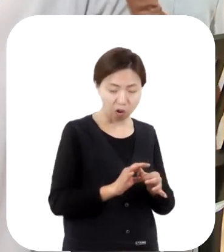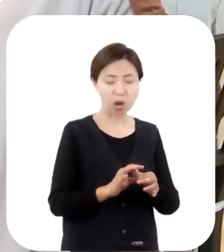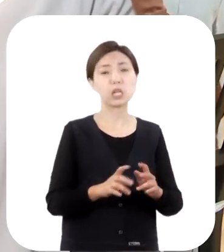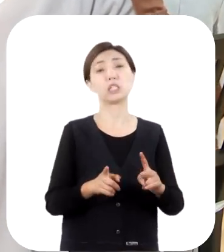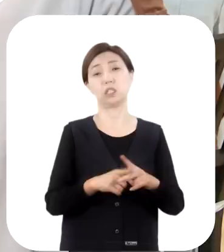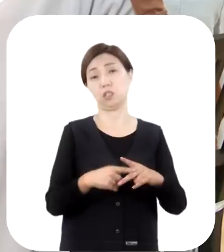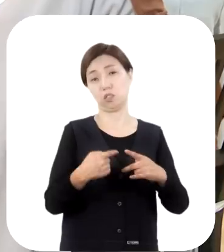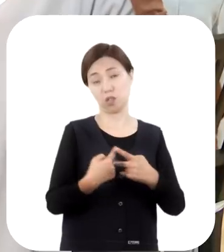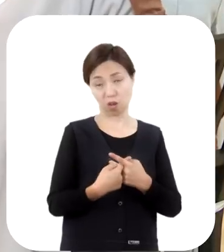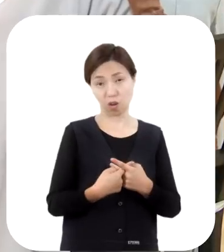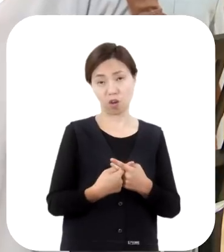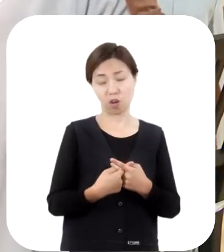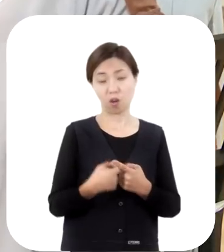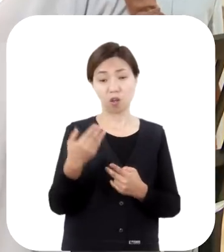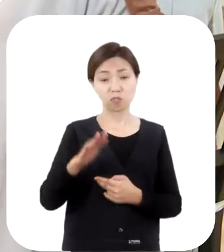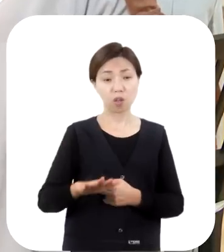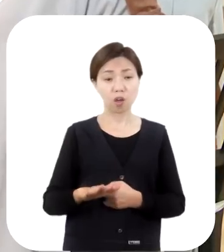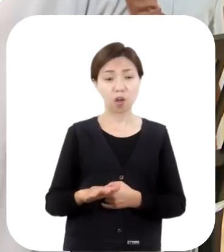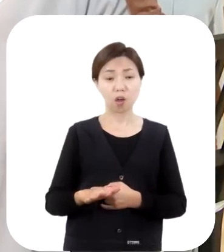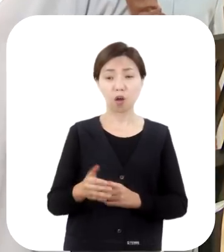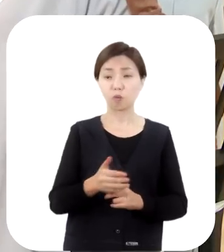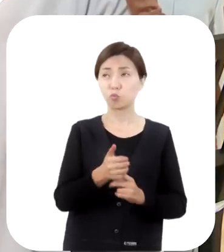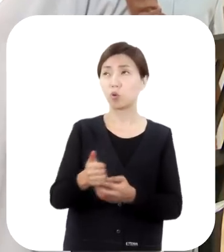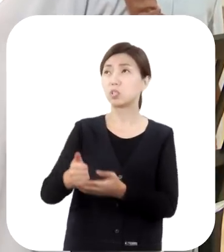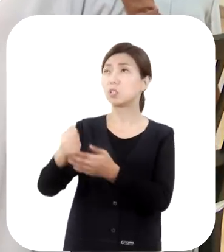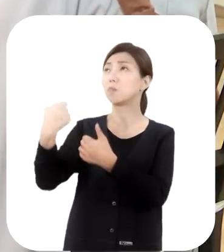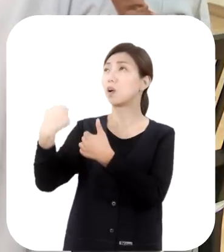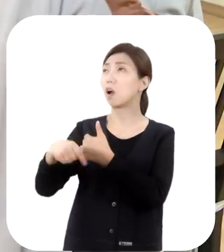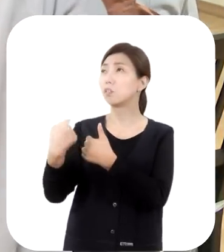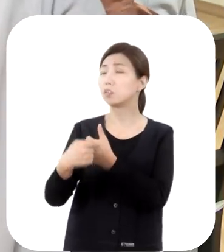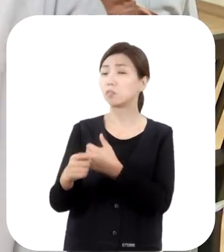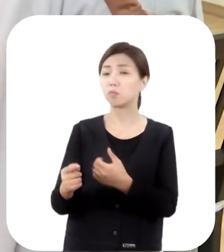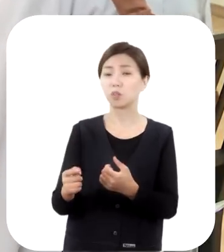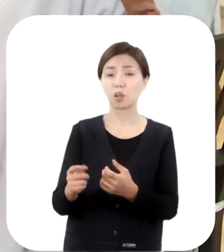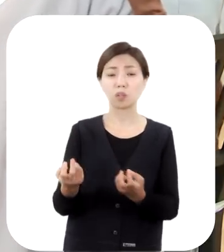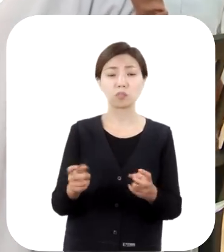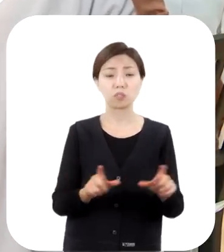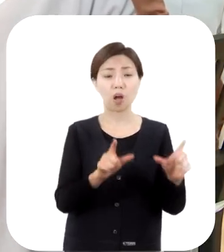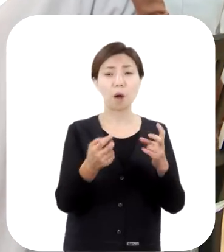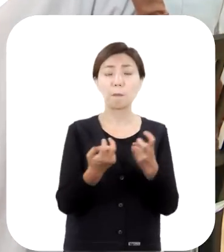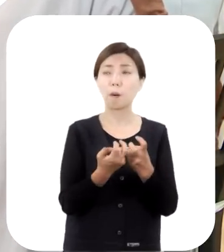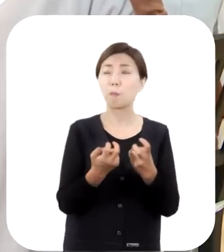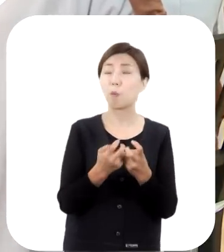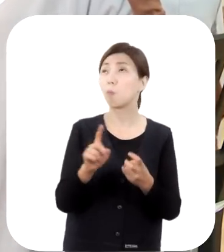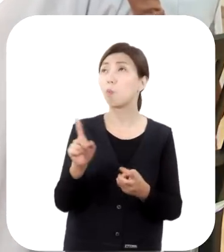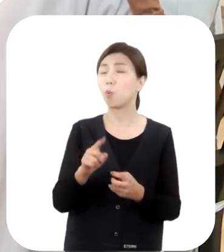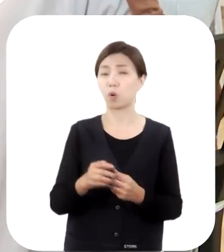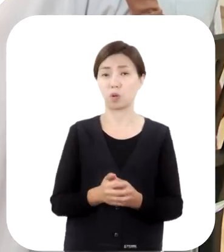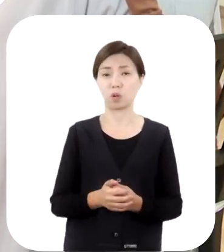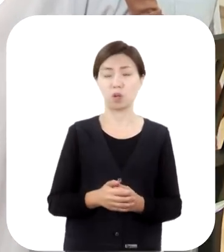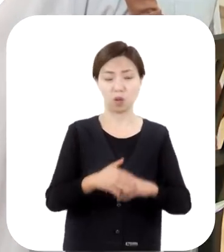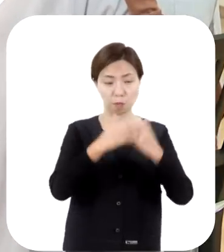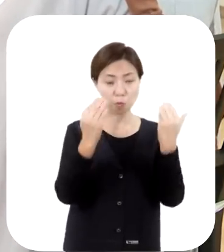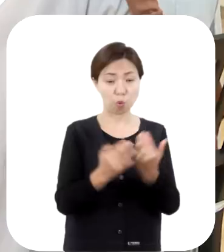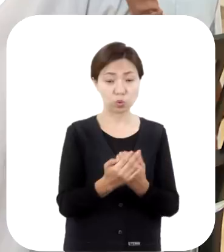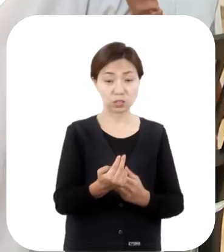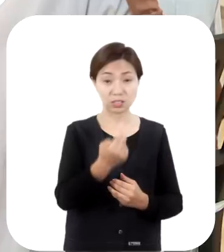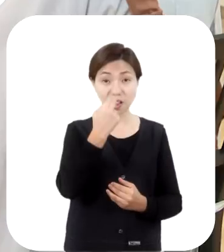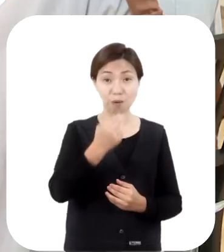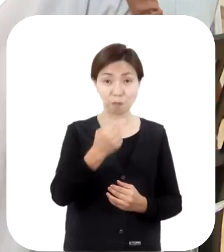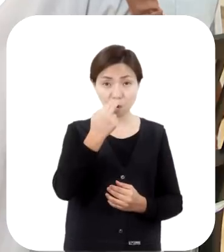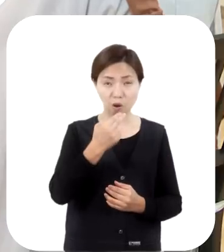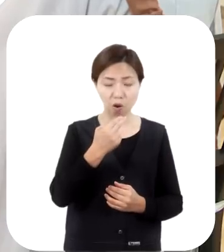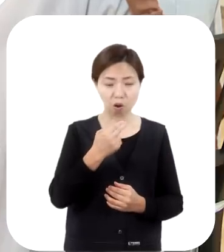것은 이해했지만, 그래서 어떻게 살아야 하는지 하는 부처님의 가르침이 헷갈립니다. 모든 것은 연관되어